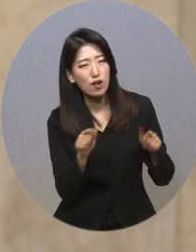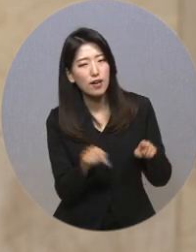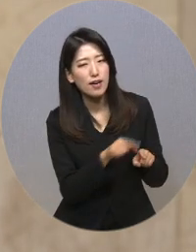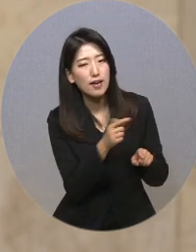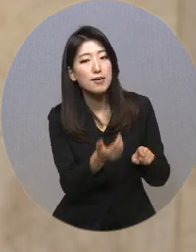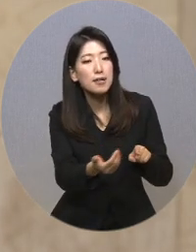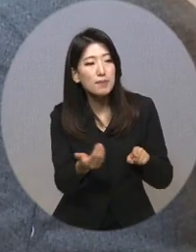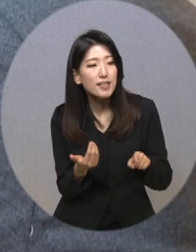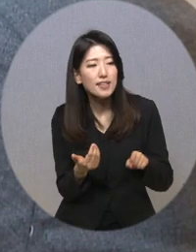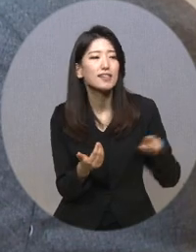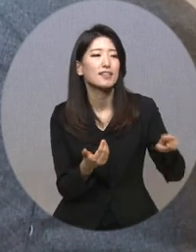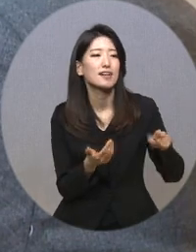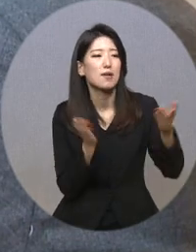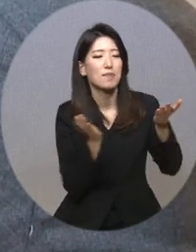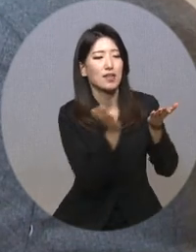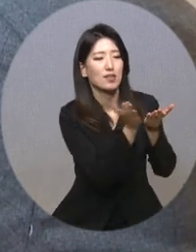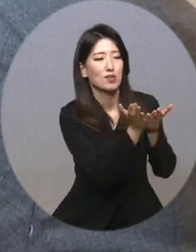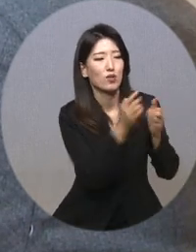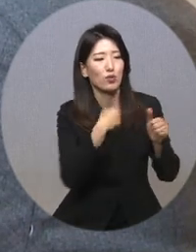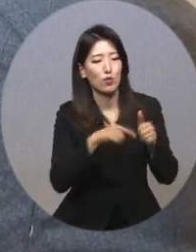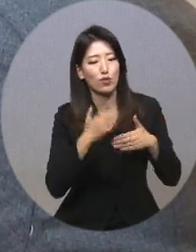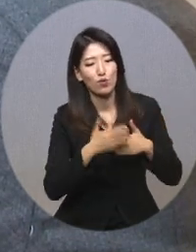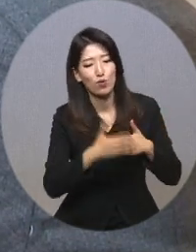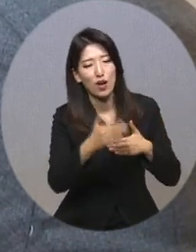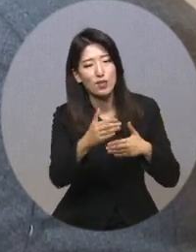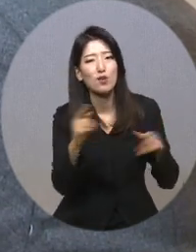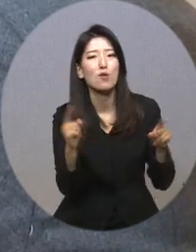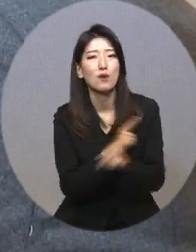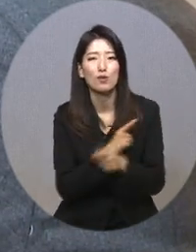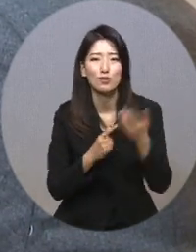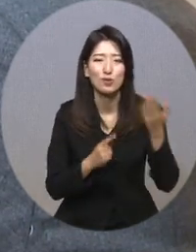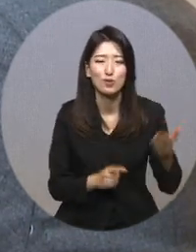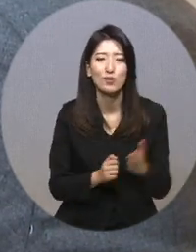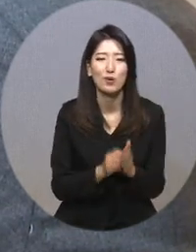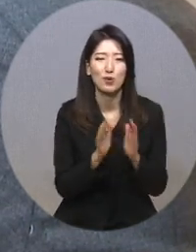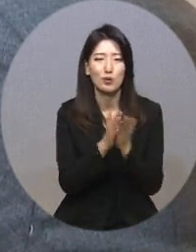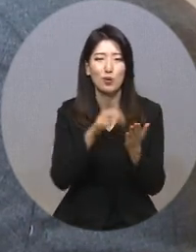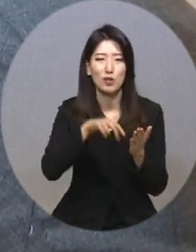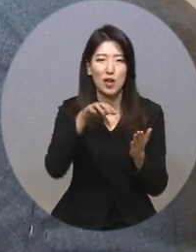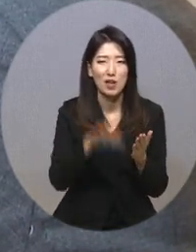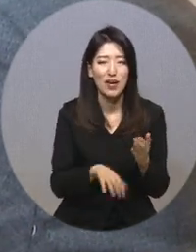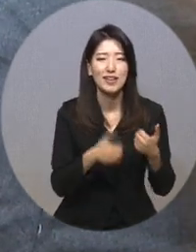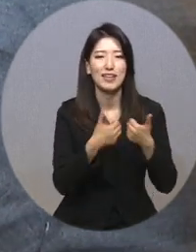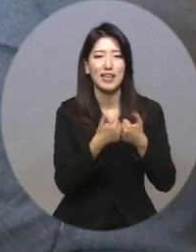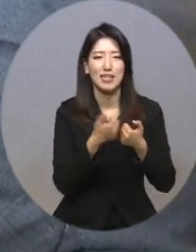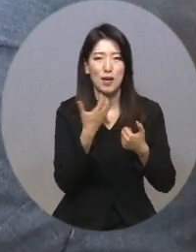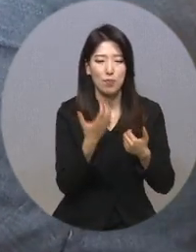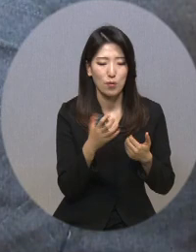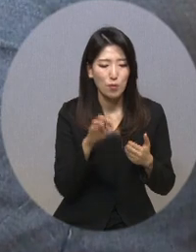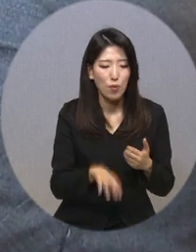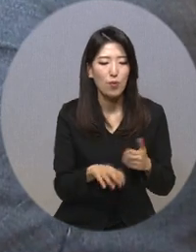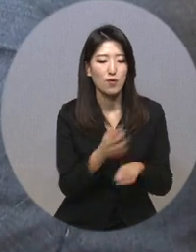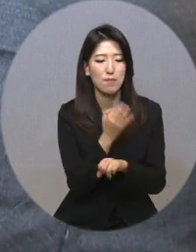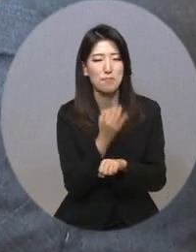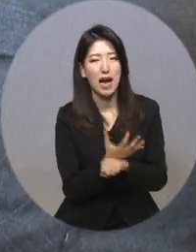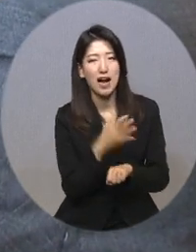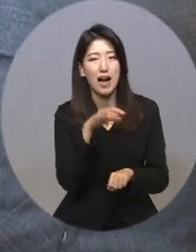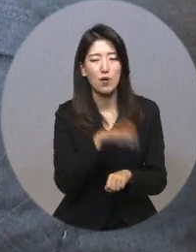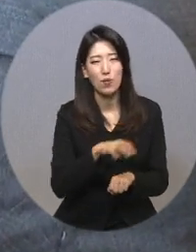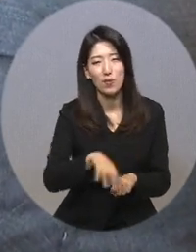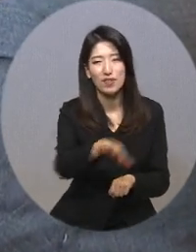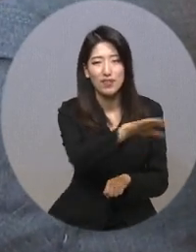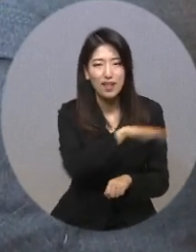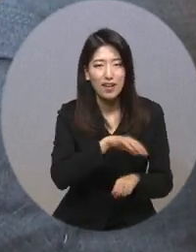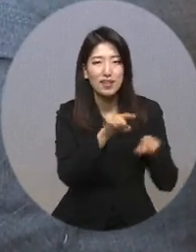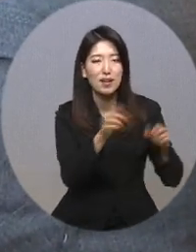성인학습자에 맞게 교육과정도 바꾸고 각종 도서관이나 상담실, 편의시설 등 이런 것들을 성인학습자 중심으로